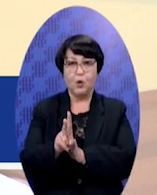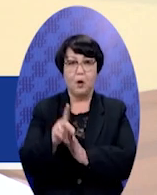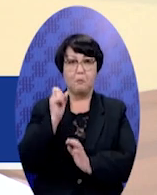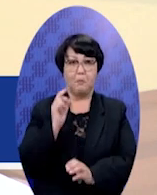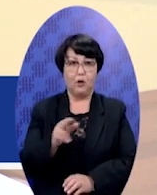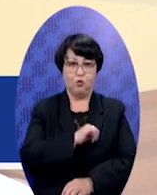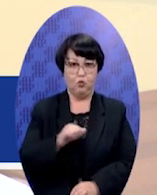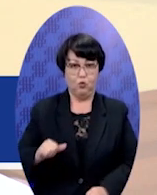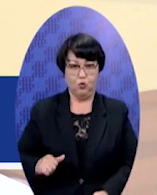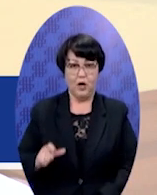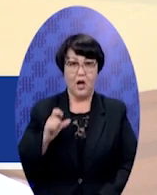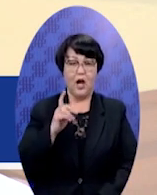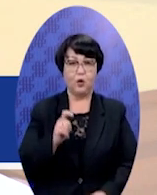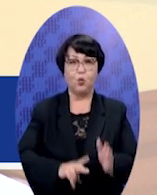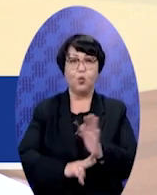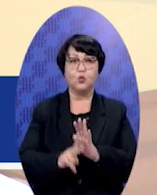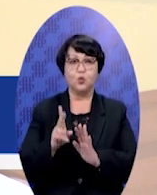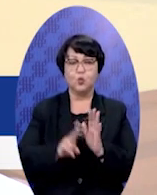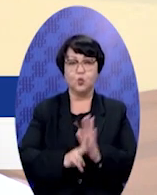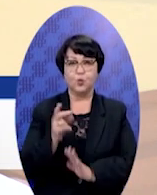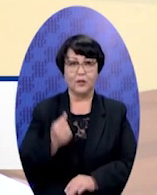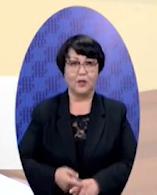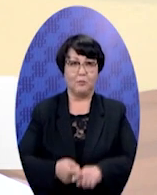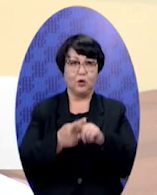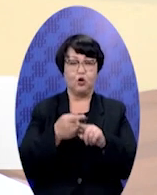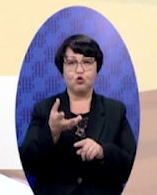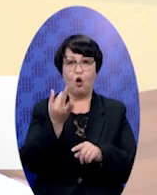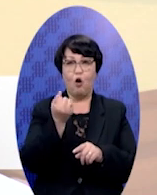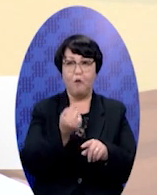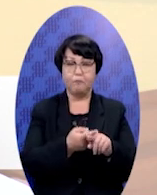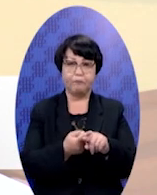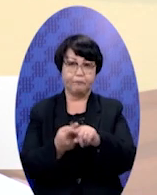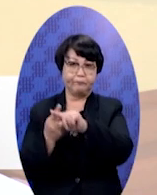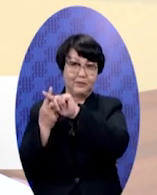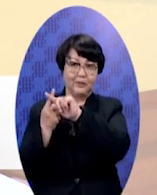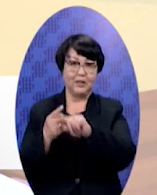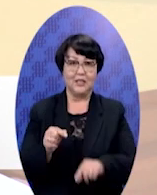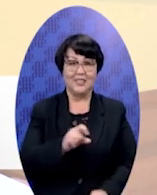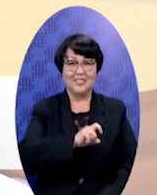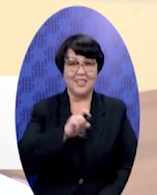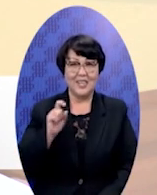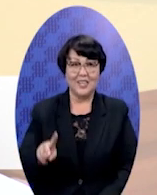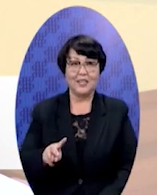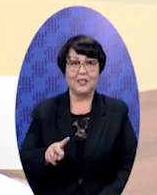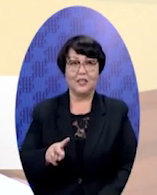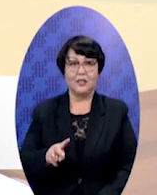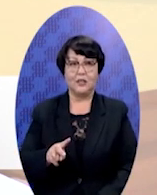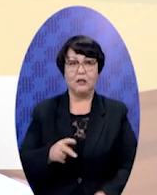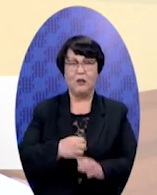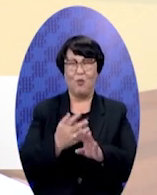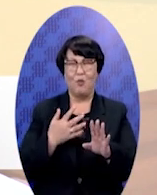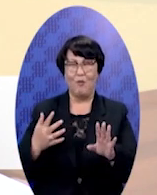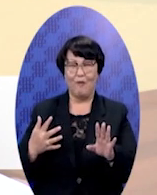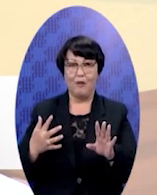усүр нэмэгдээд зээл тгшнийхэн тоон 1.4 дахин нэмэгдээд явж байгаа учраас тэр зээлийн нөгөө урт очир дараалыг илүү хурдан